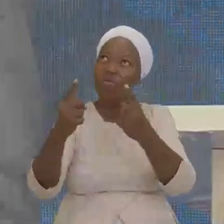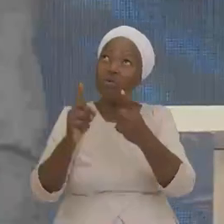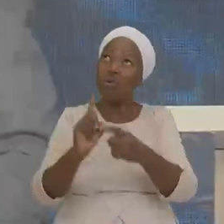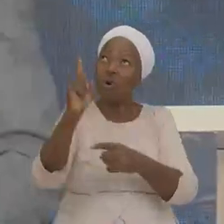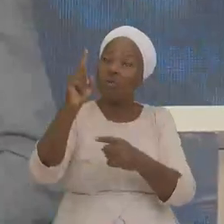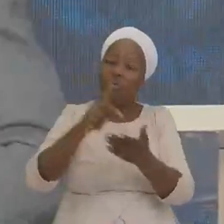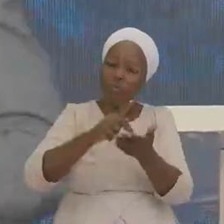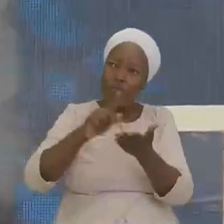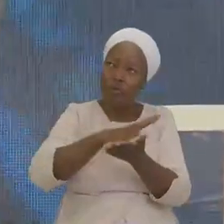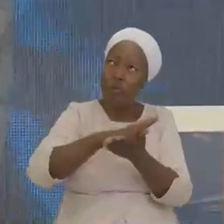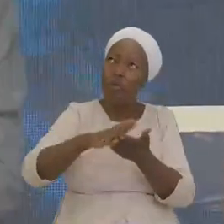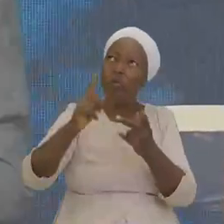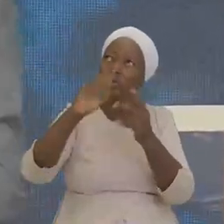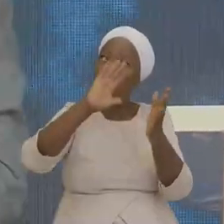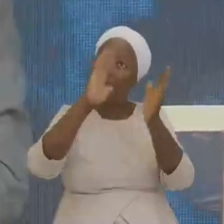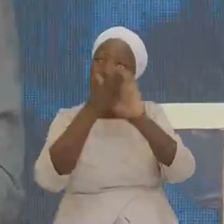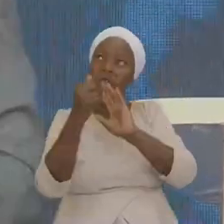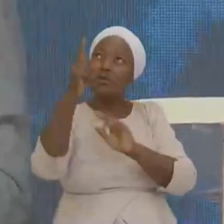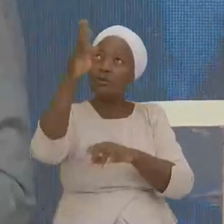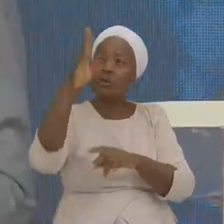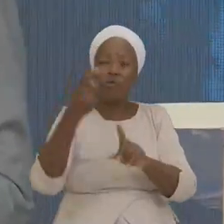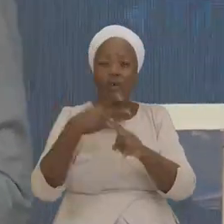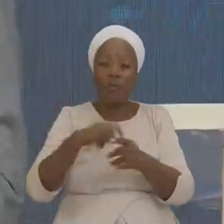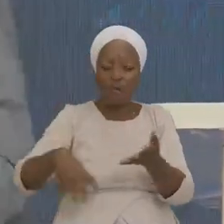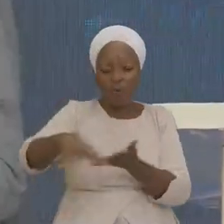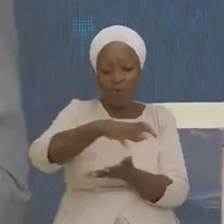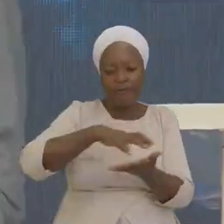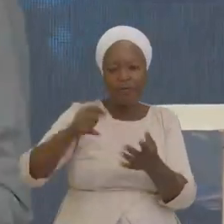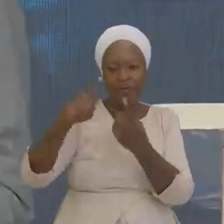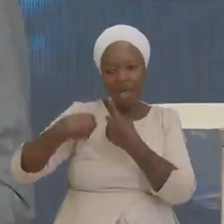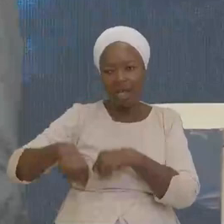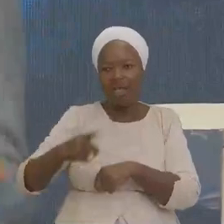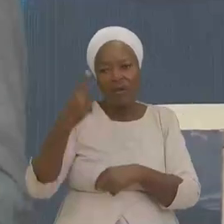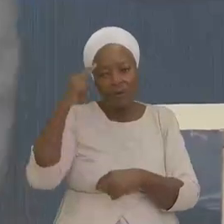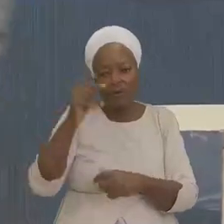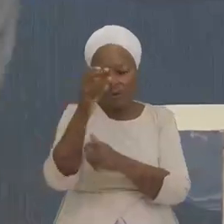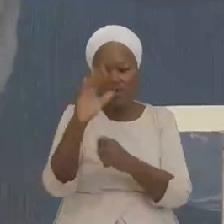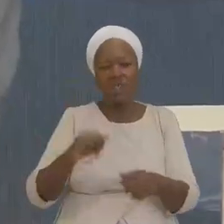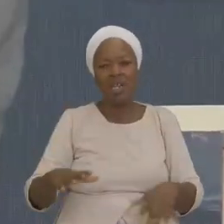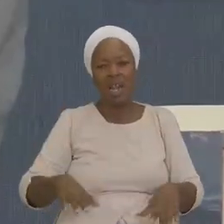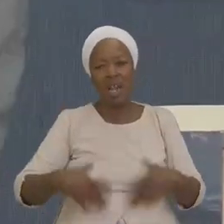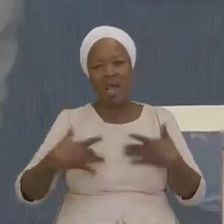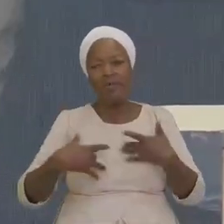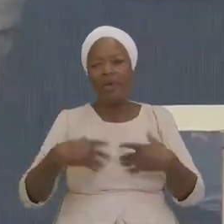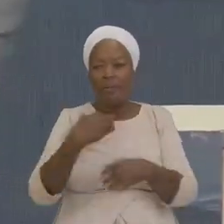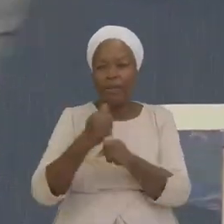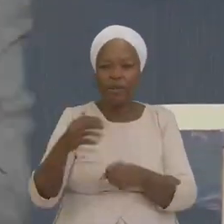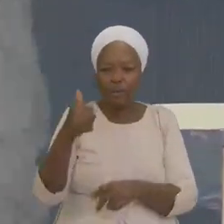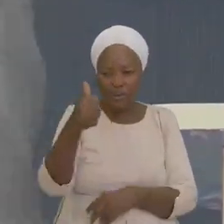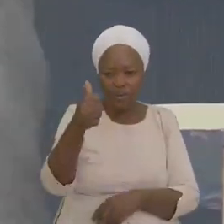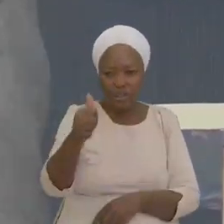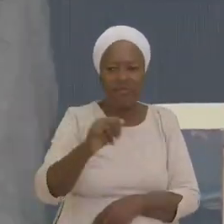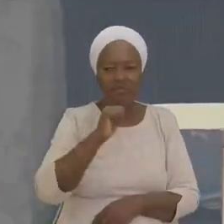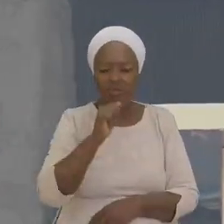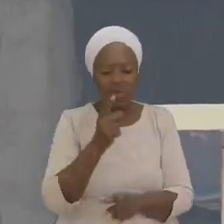La prière n'arrive pas à se lever pure pour aller en la présence de Dieu venant d'un